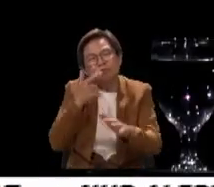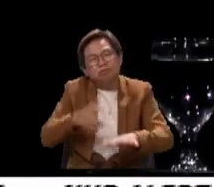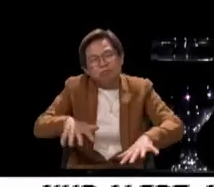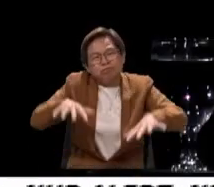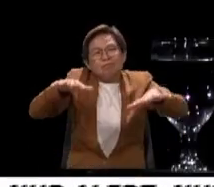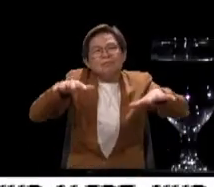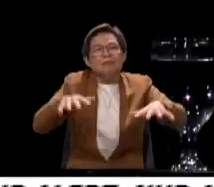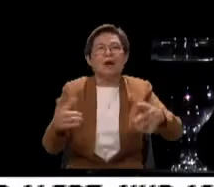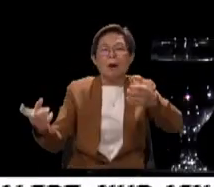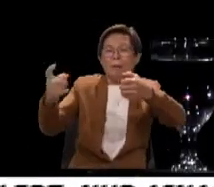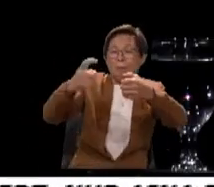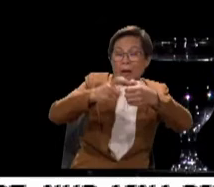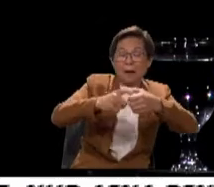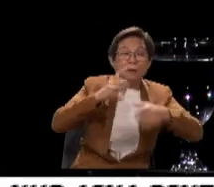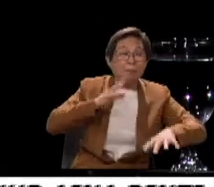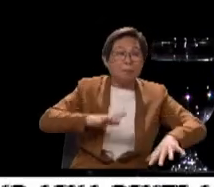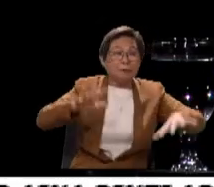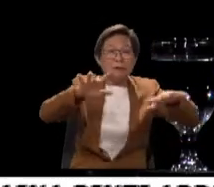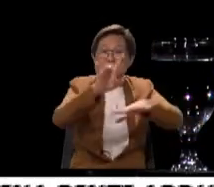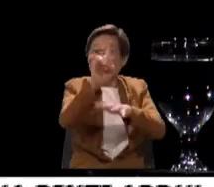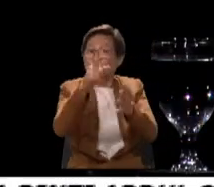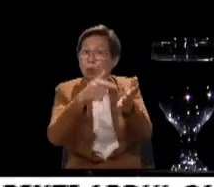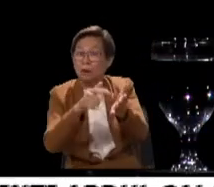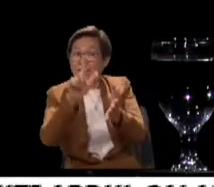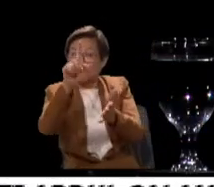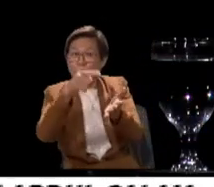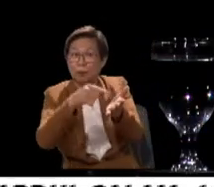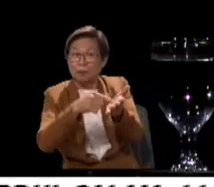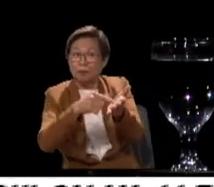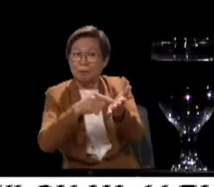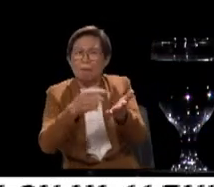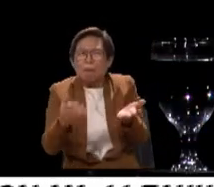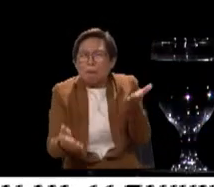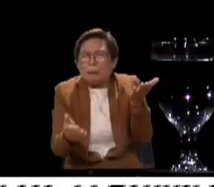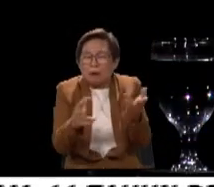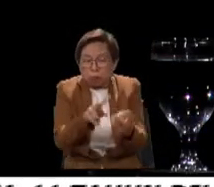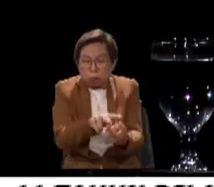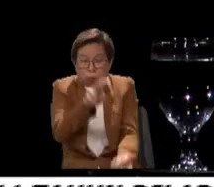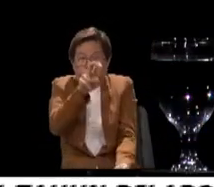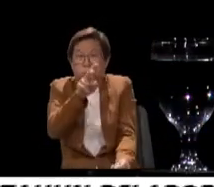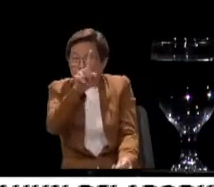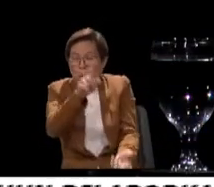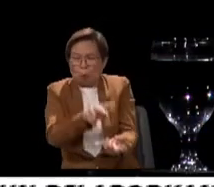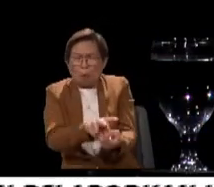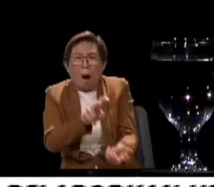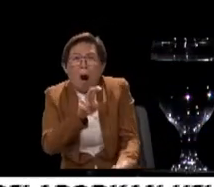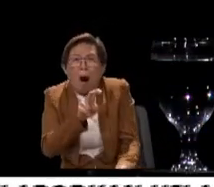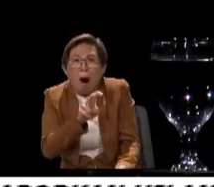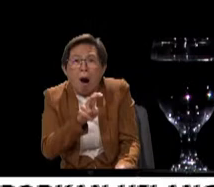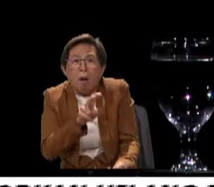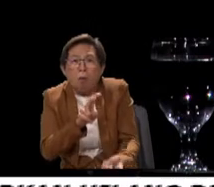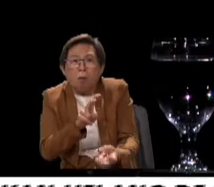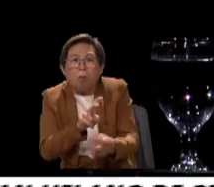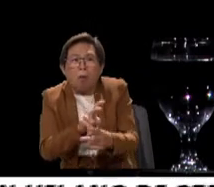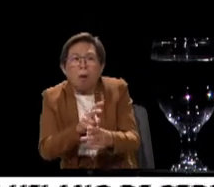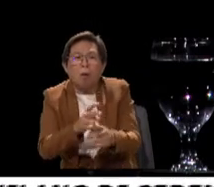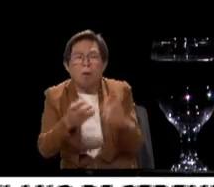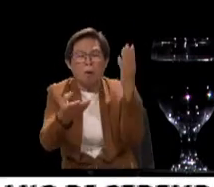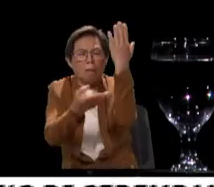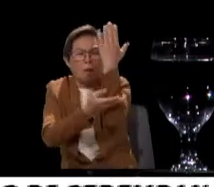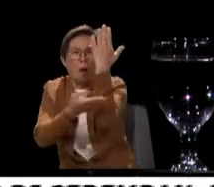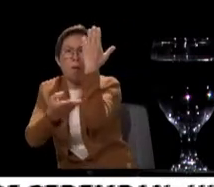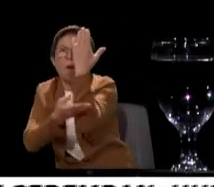berkenaan dengan Banjir juga ada satu lagi perkara yang mungkin mengejutkan kita juga berkenaan dengan dakwaan pembalakan dan